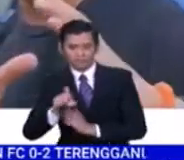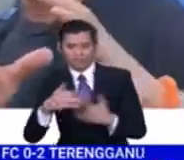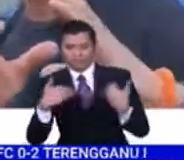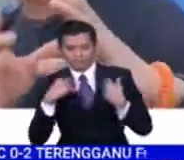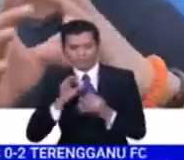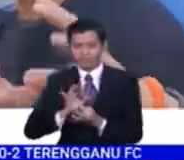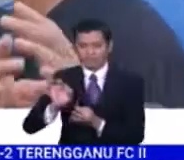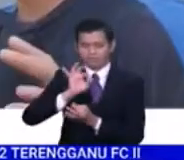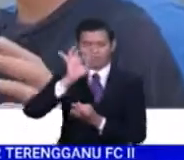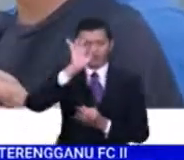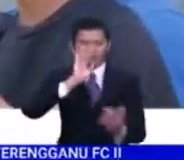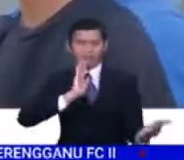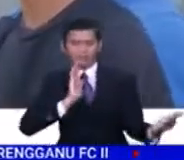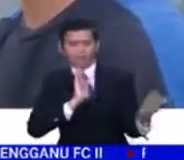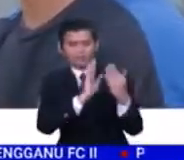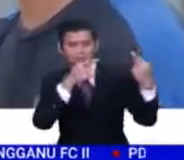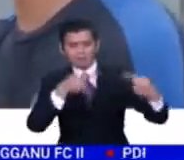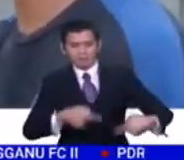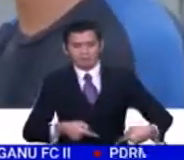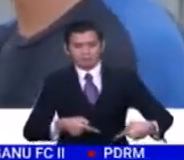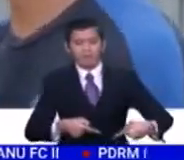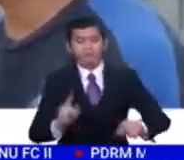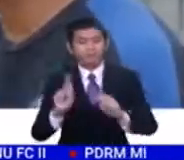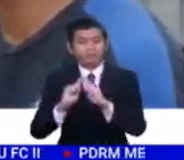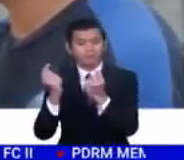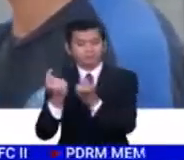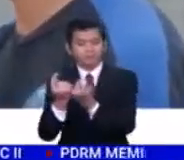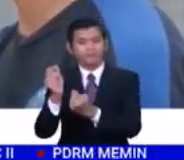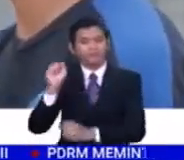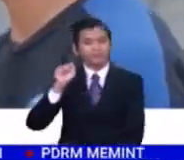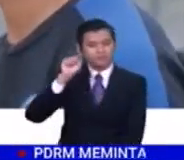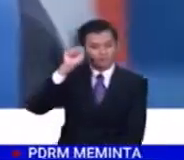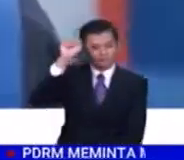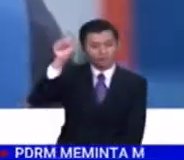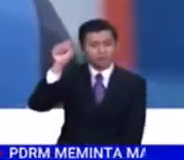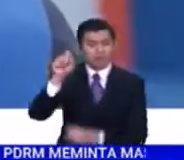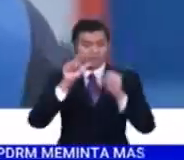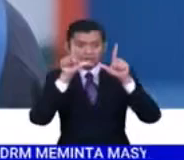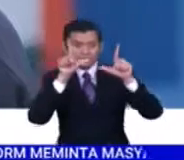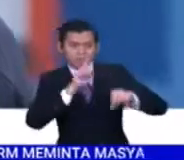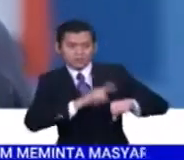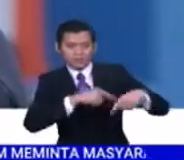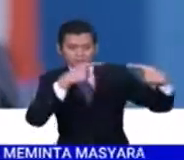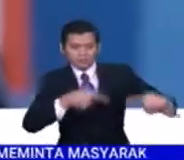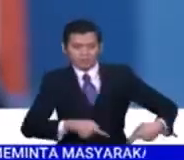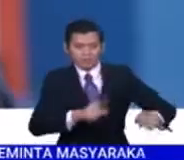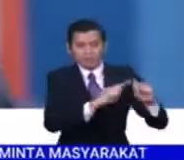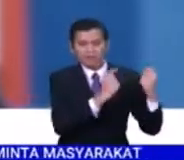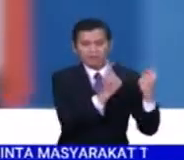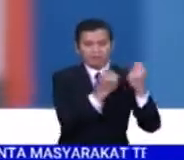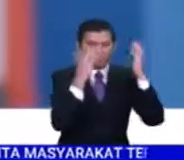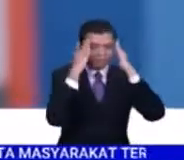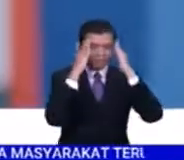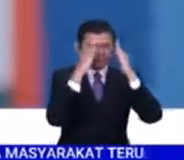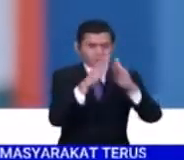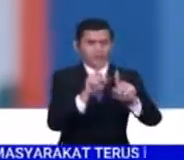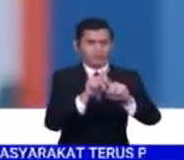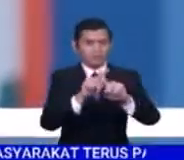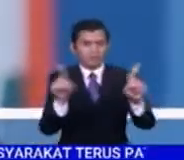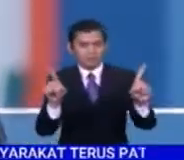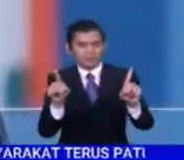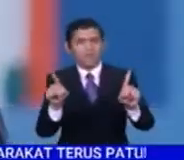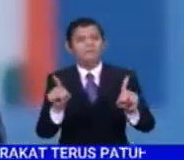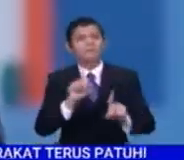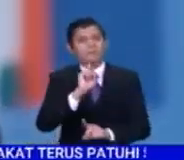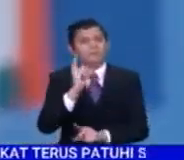Tambahnya lagi, pihaknya sedar beberapa kesilapan ketika bertemu Seri Pahang FC. Namun usaha keras pemain perlu dilakukan untuk sekurang-kurangnya